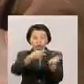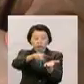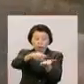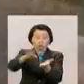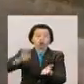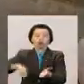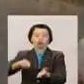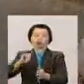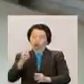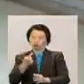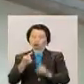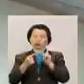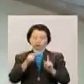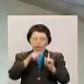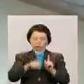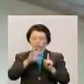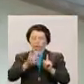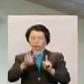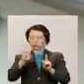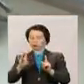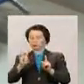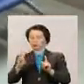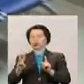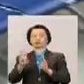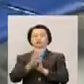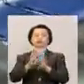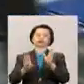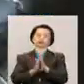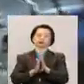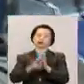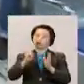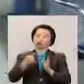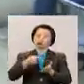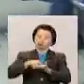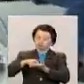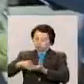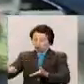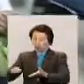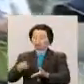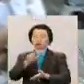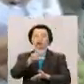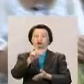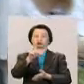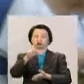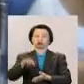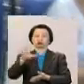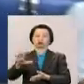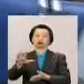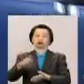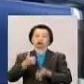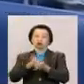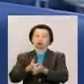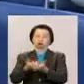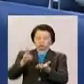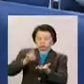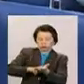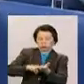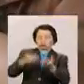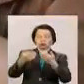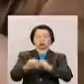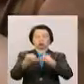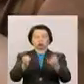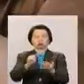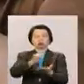Bagaimanapun, hanya 1.486 bilion ringgit hanya dibayar pada 31 Mei lalu berdasarkan rekod Jabatan